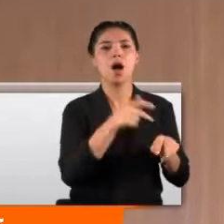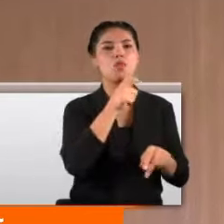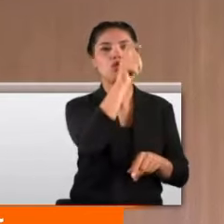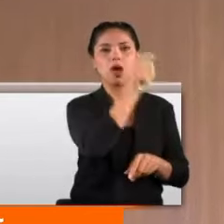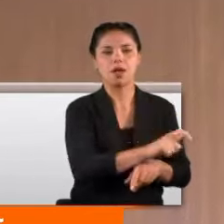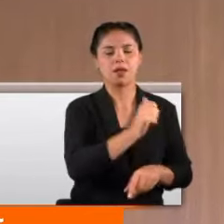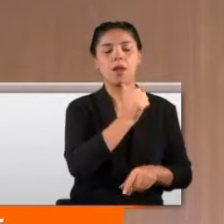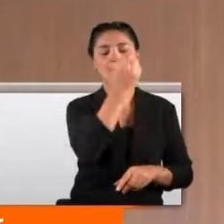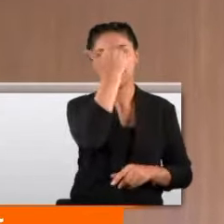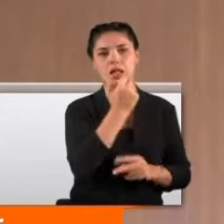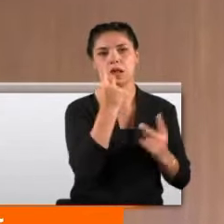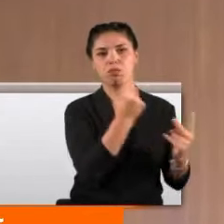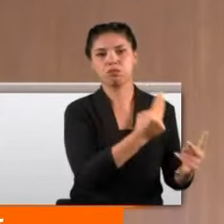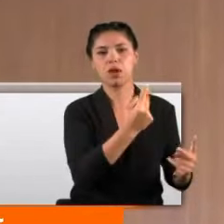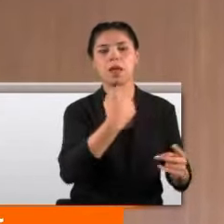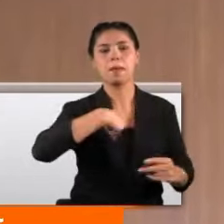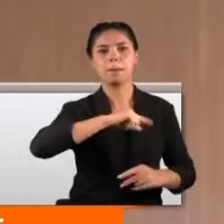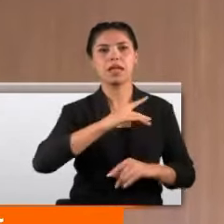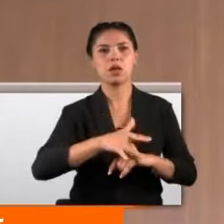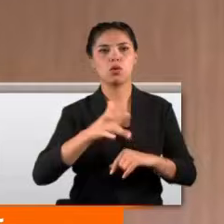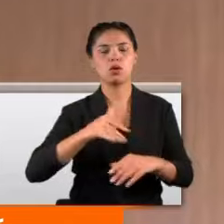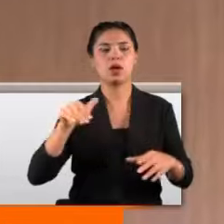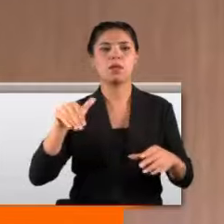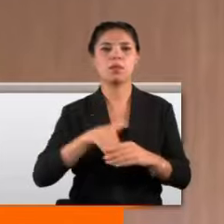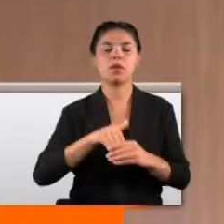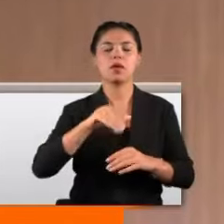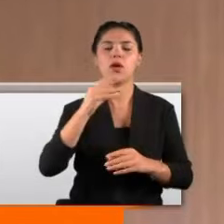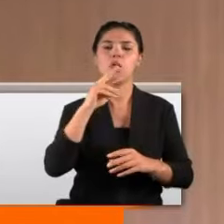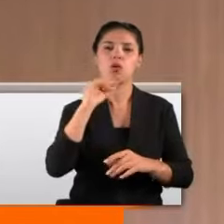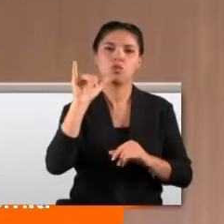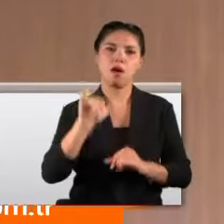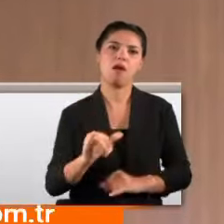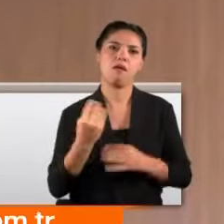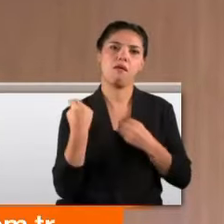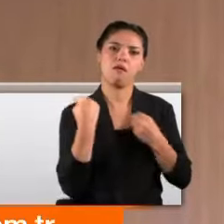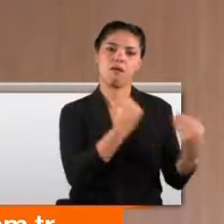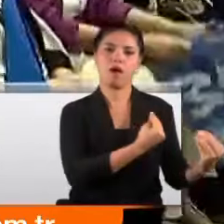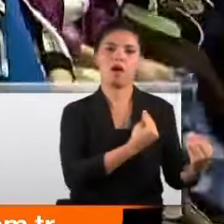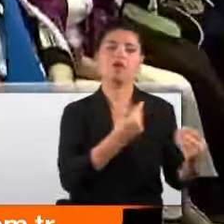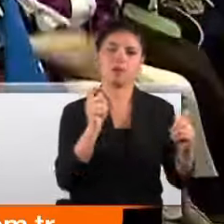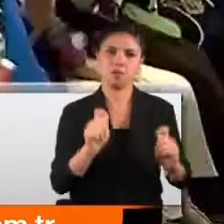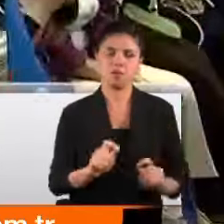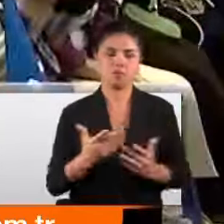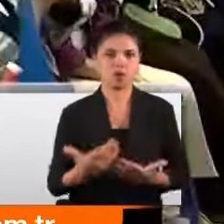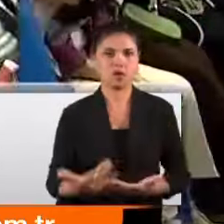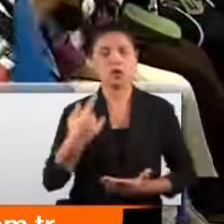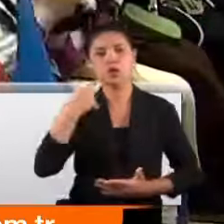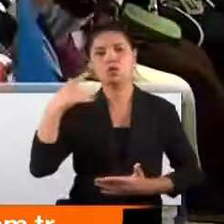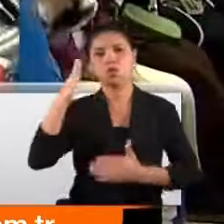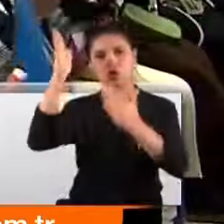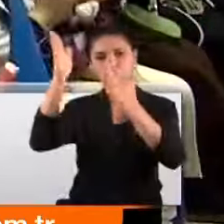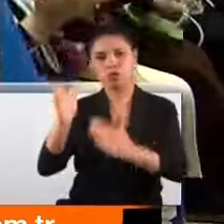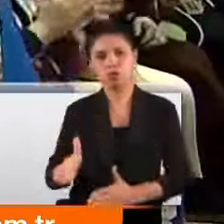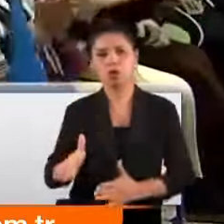biz ülkemiz parlamentosunda konuşma hakkına sahip olduğunu göstereceğiz. Cumhurbaşkanı